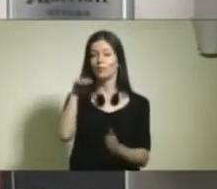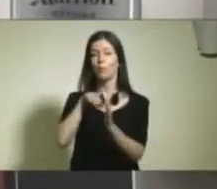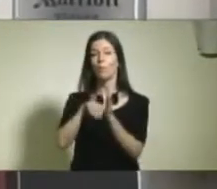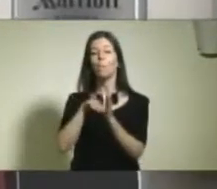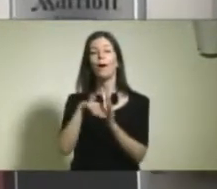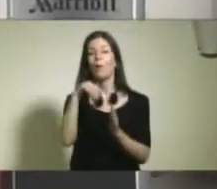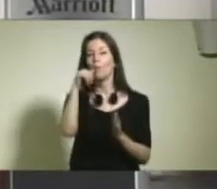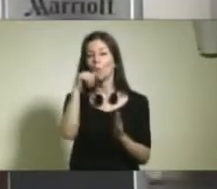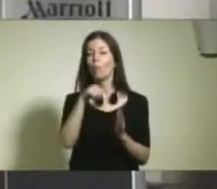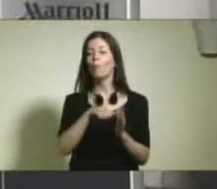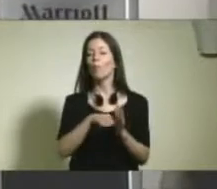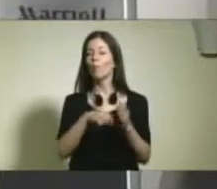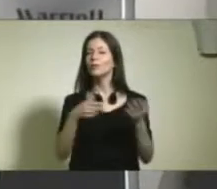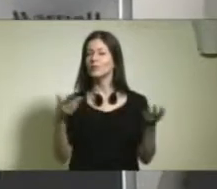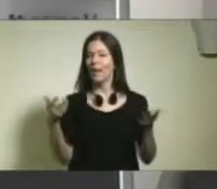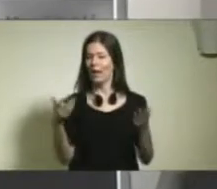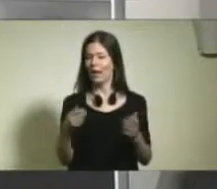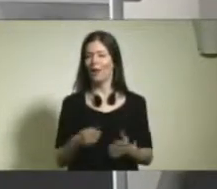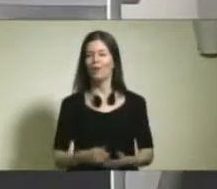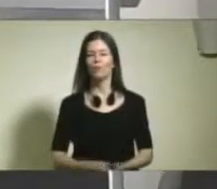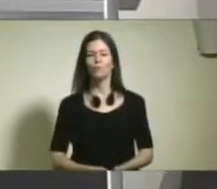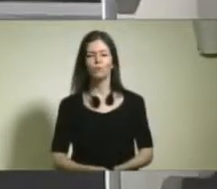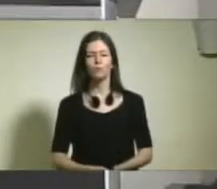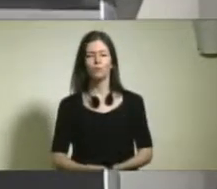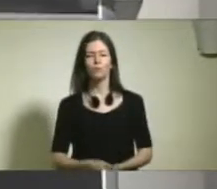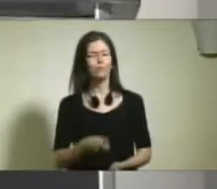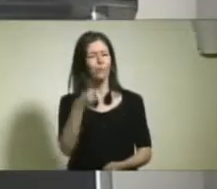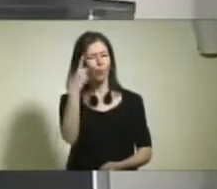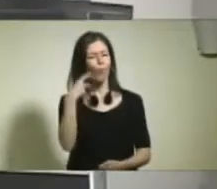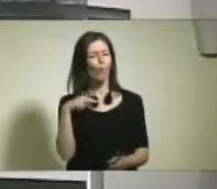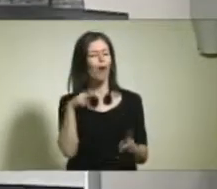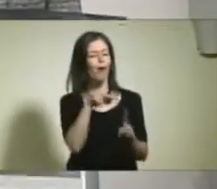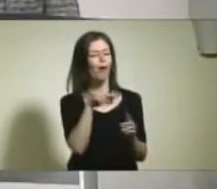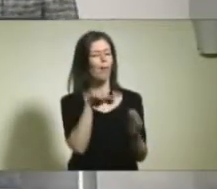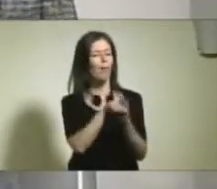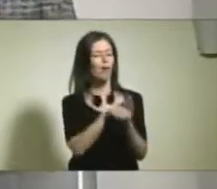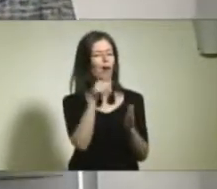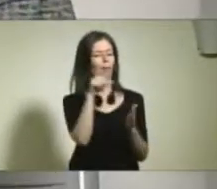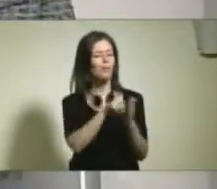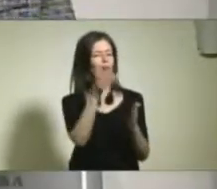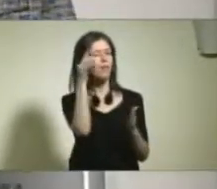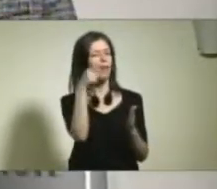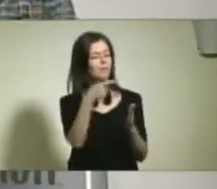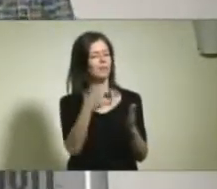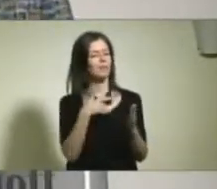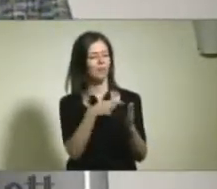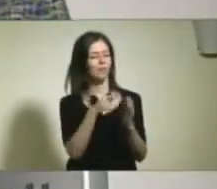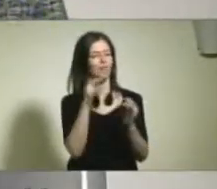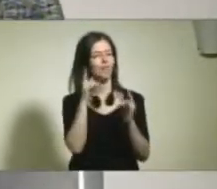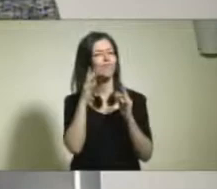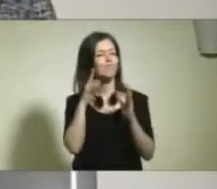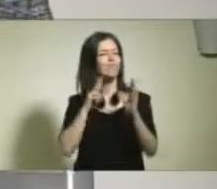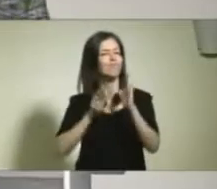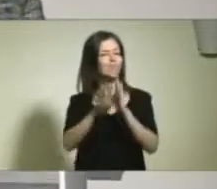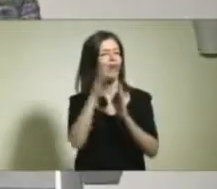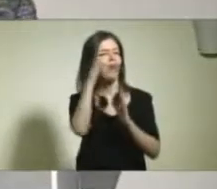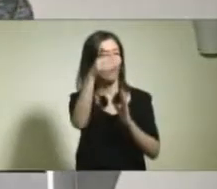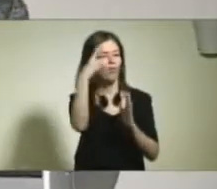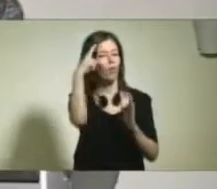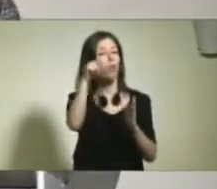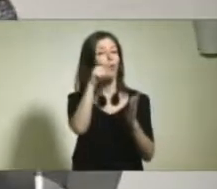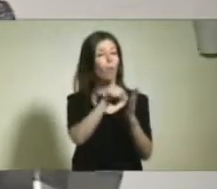c'est un peu l'avenir pour la Poste, puisque elle a l'ambition de participer à hauteur